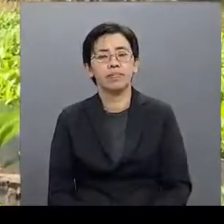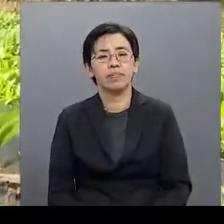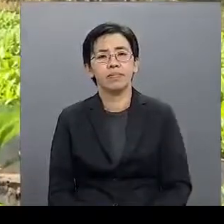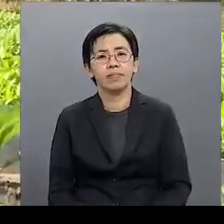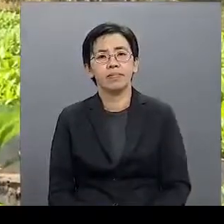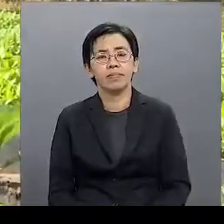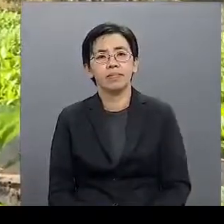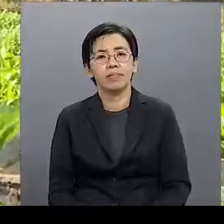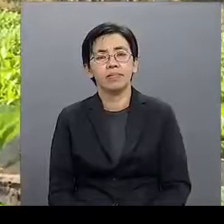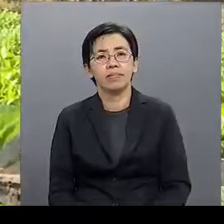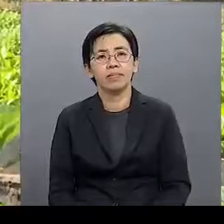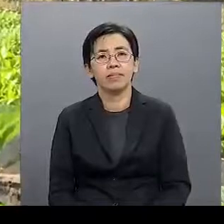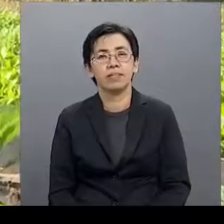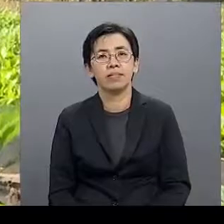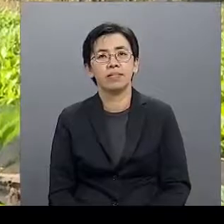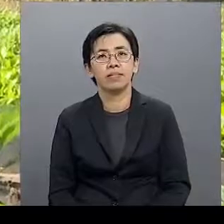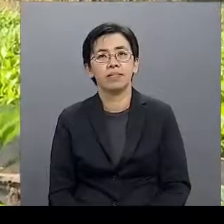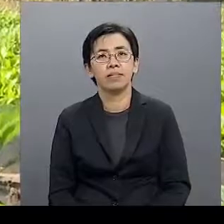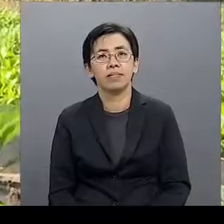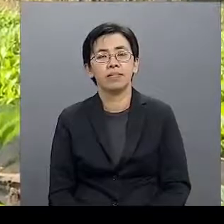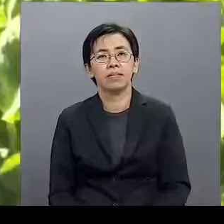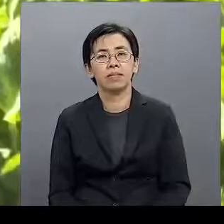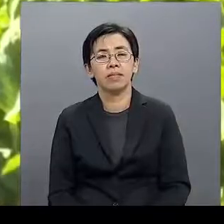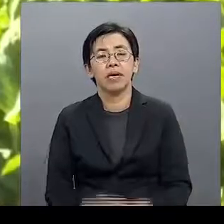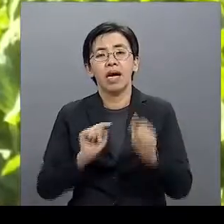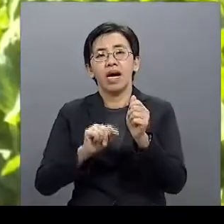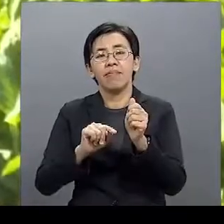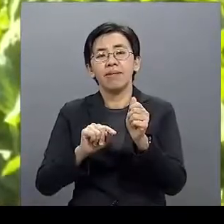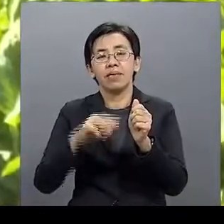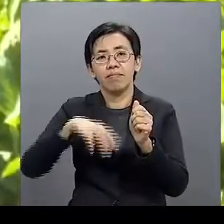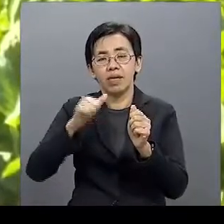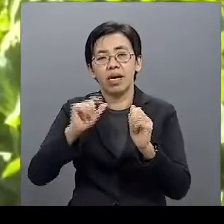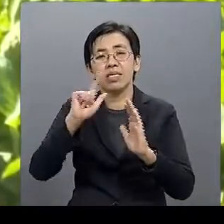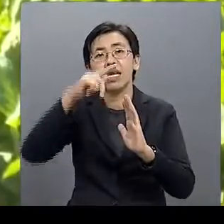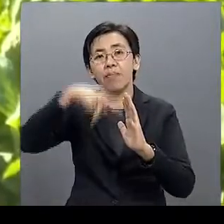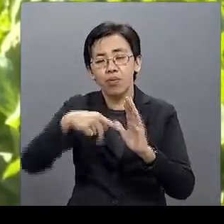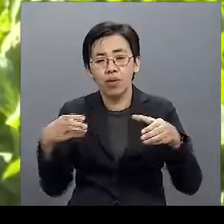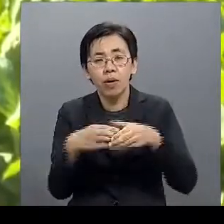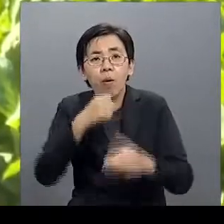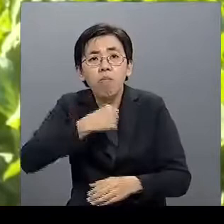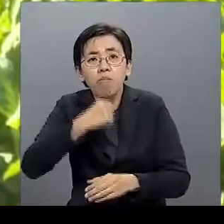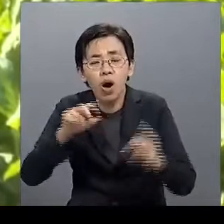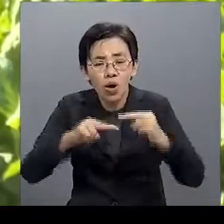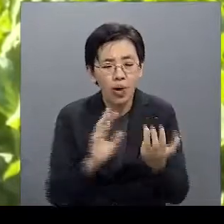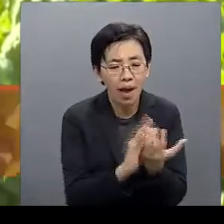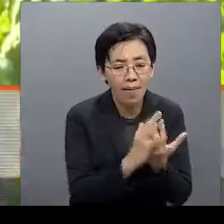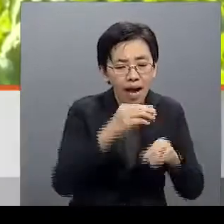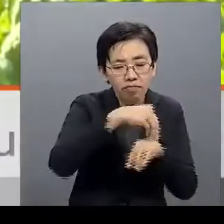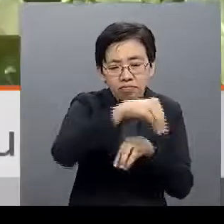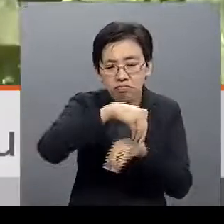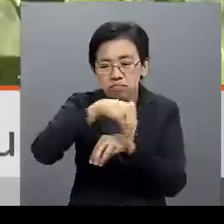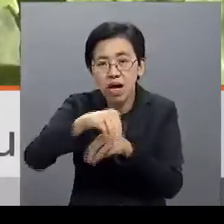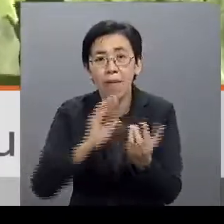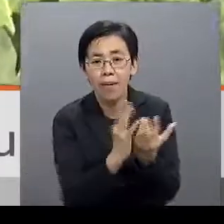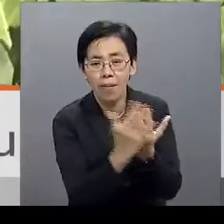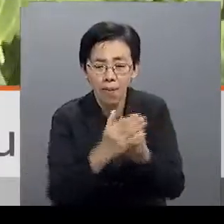ผู้สูงอายุชุมชนชายมงคลอำเภอเมืองจังหวัดลำพูนใช้เวลาว่างดูแลพืชผักสวนครัวที่ปลูกไว้ข้างบ้านเพื่อเอ